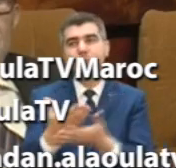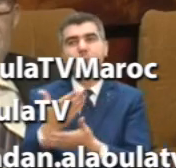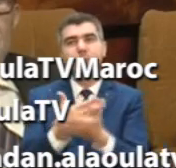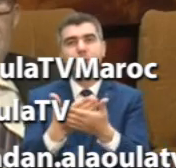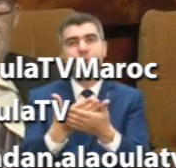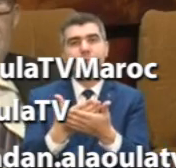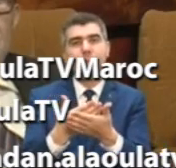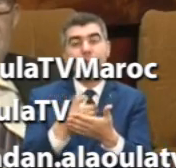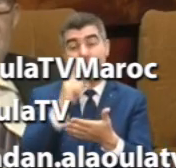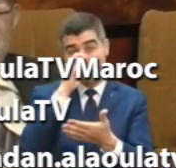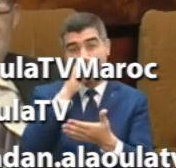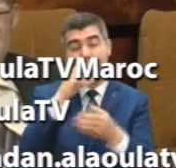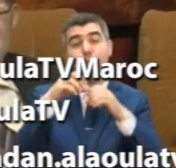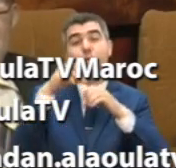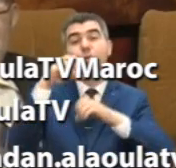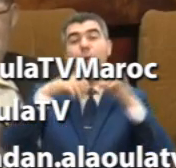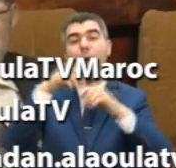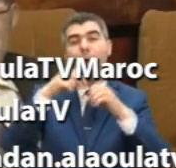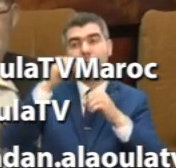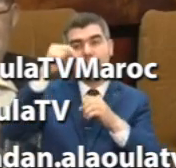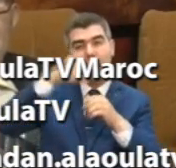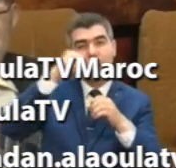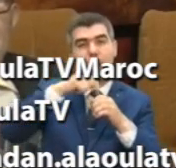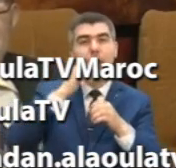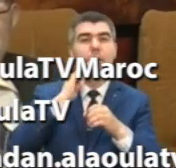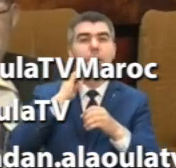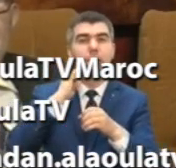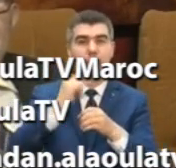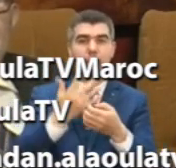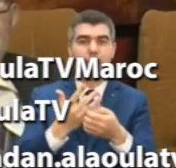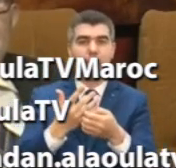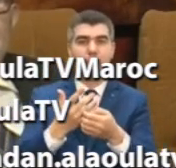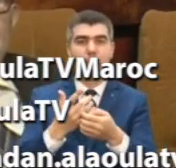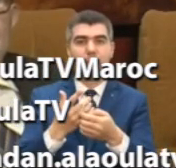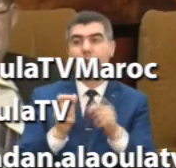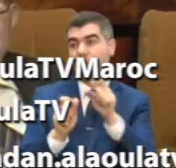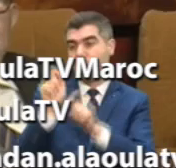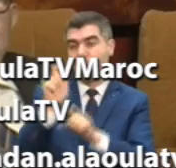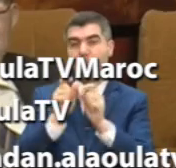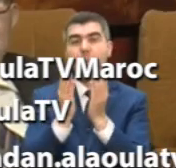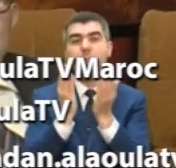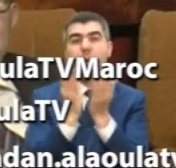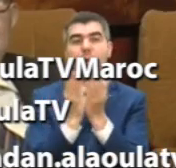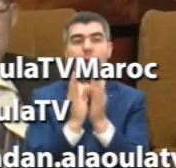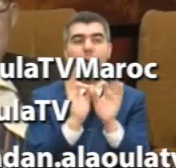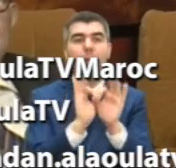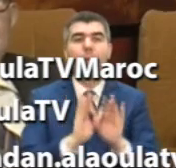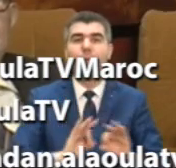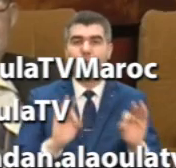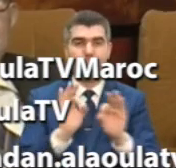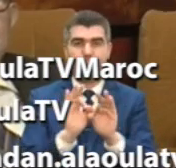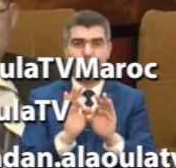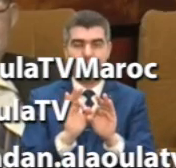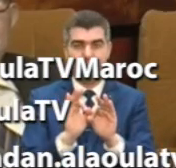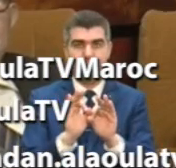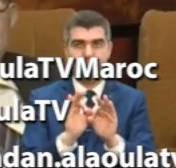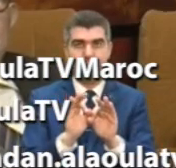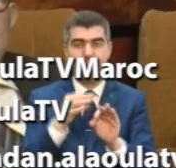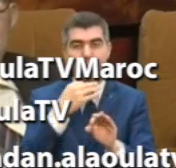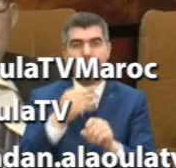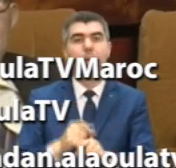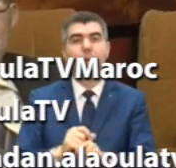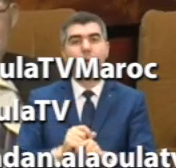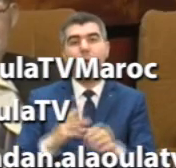القطرة لدرجة أن التلاميذ ما كيلقاوش فين يقراو، بأنه فوق الشتاء ولا حتى وقت الشمس، غياب